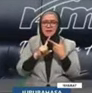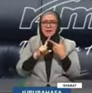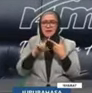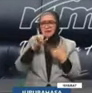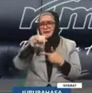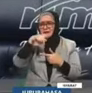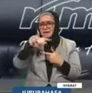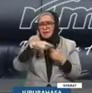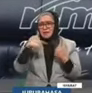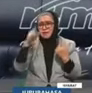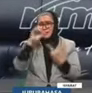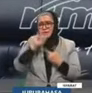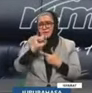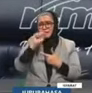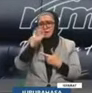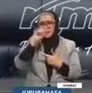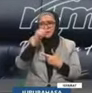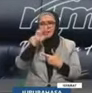andidedee diuruskan Terima kasih nyawa